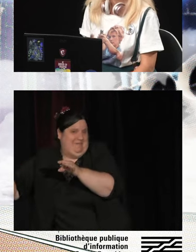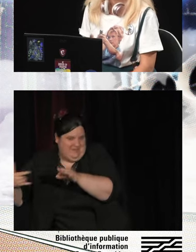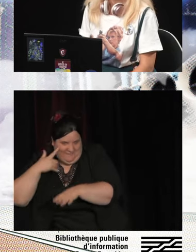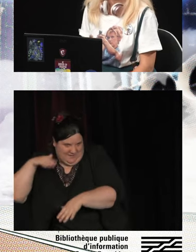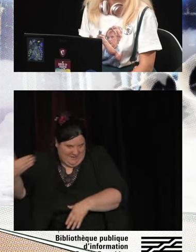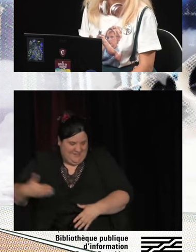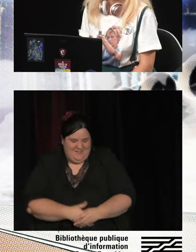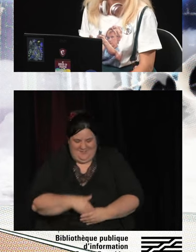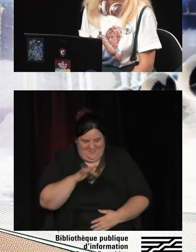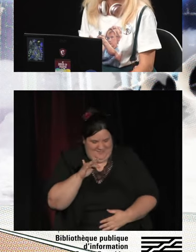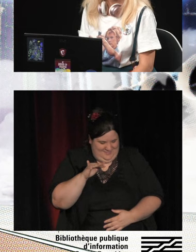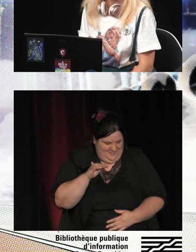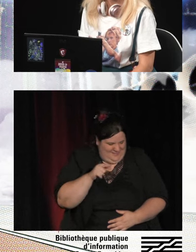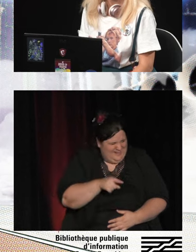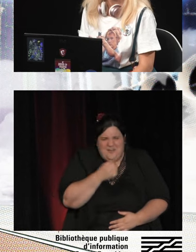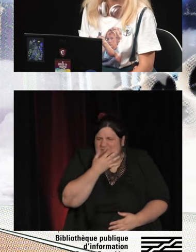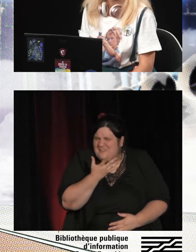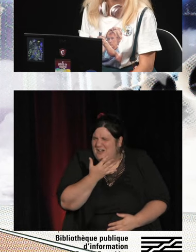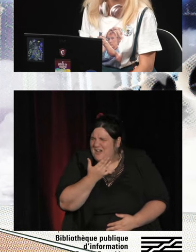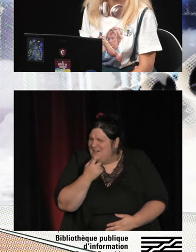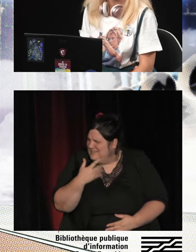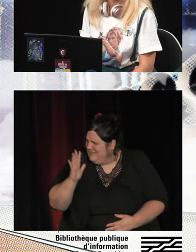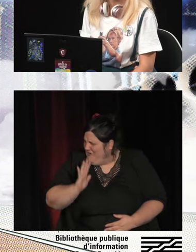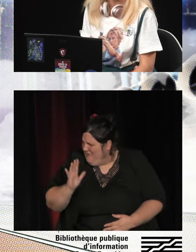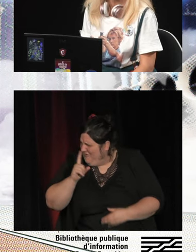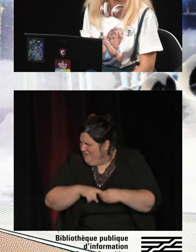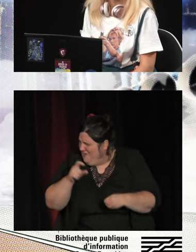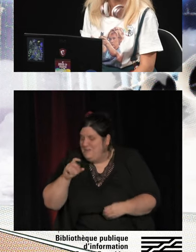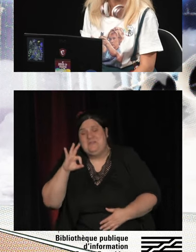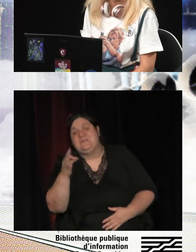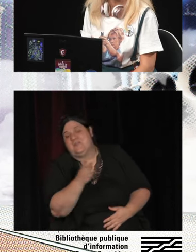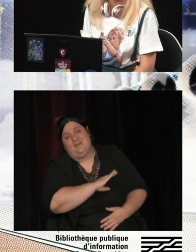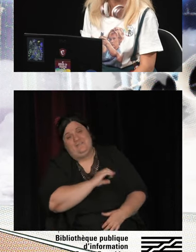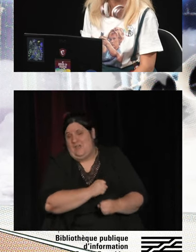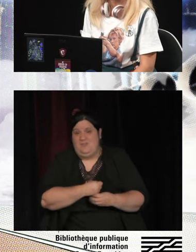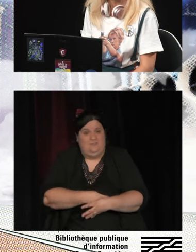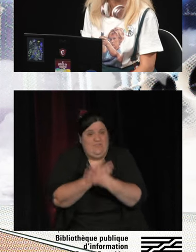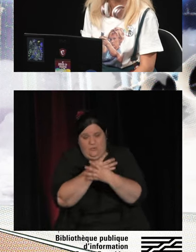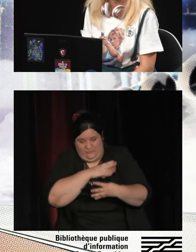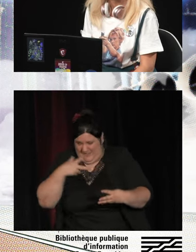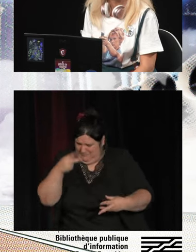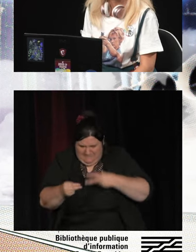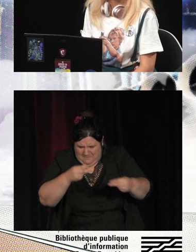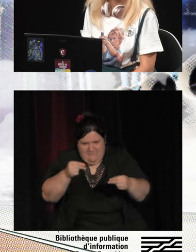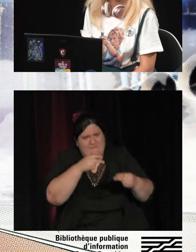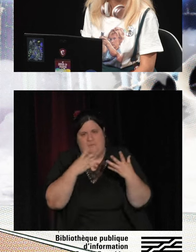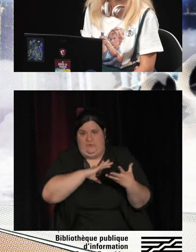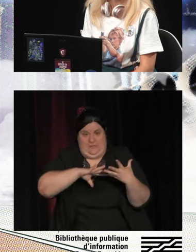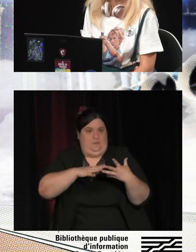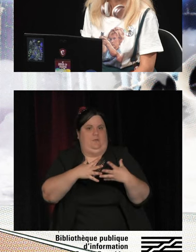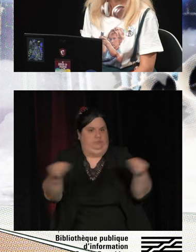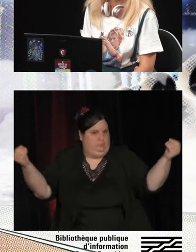Ici, qu'est-ce qu'on disait déjà? C'est pas grave. On disait qu'on était en train d'essayer de dégommer des virus et que ça se passait bien.